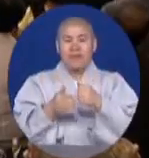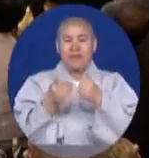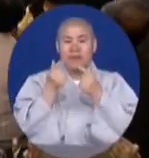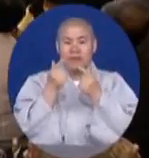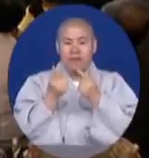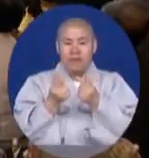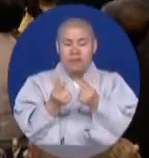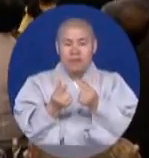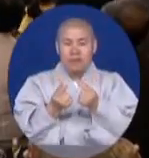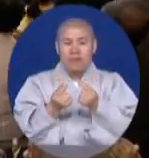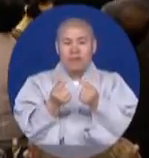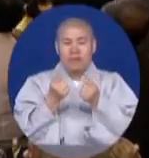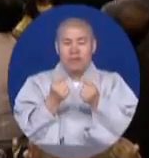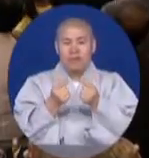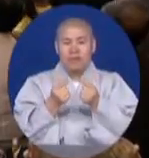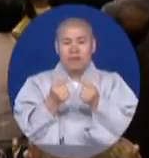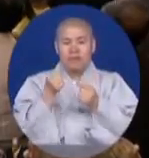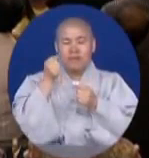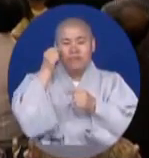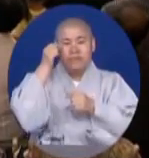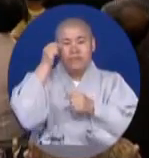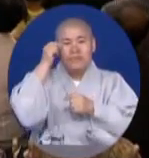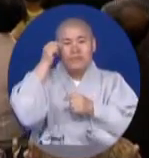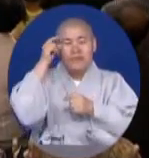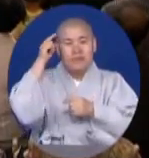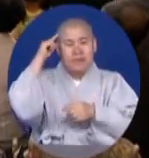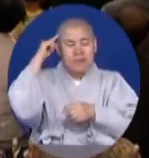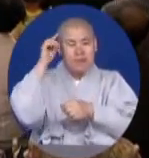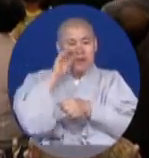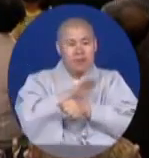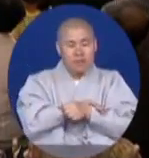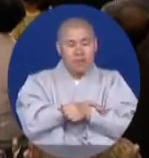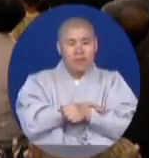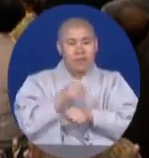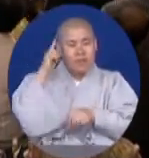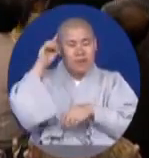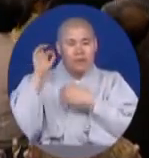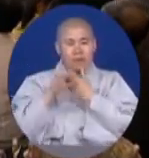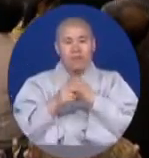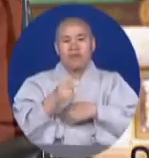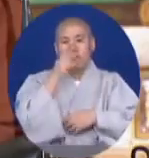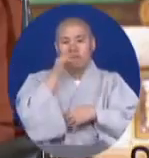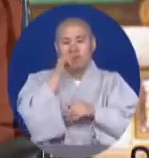이거를 이 지혜로 보면 중생 노름이 전부 이 노름입니다.